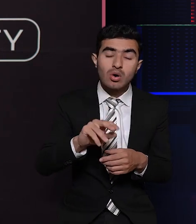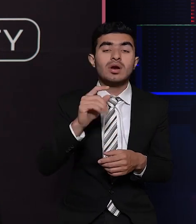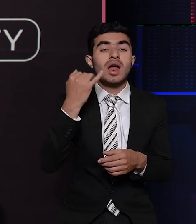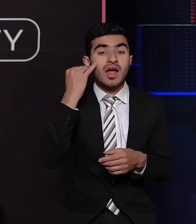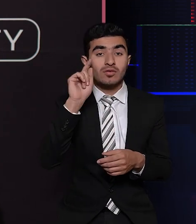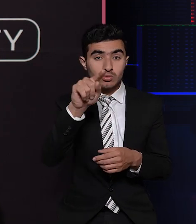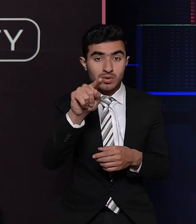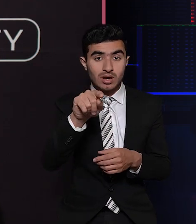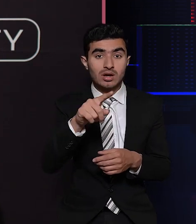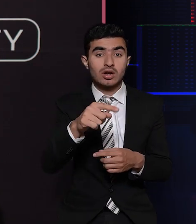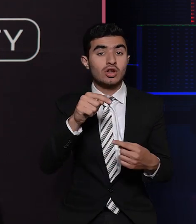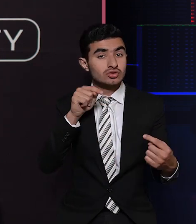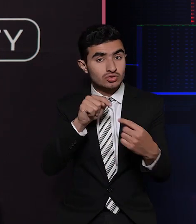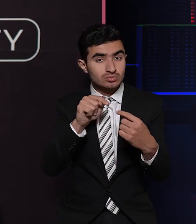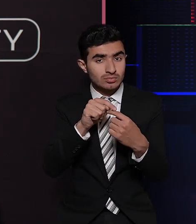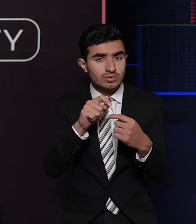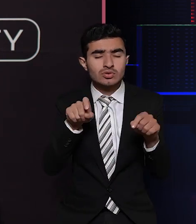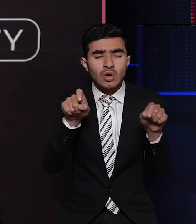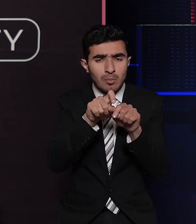لڑیں۔